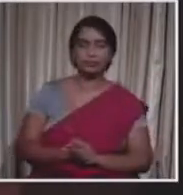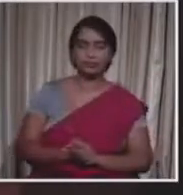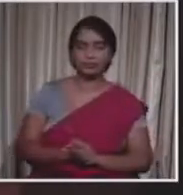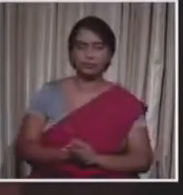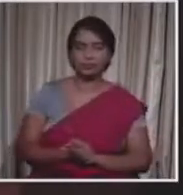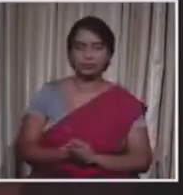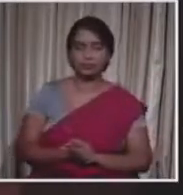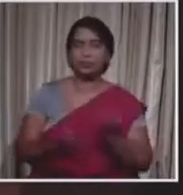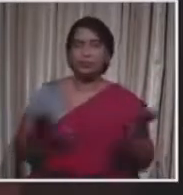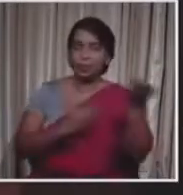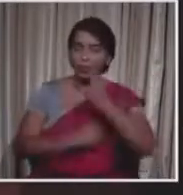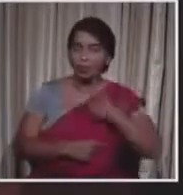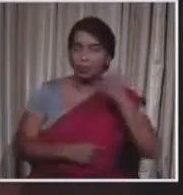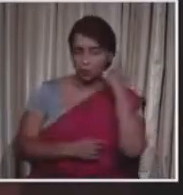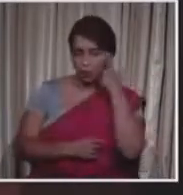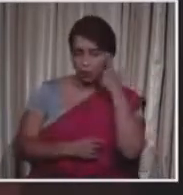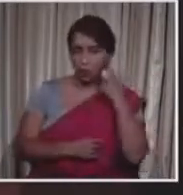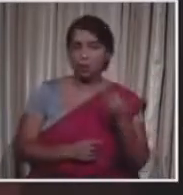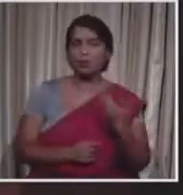අපි හැමෝම දන්නවා